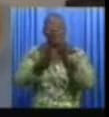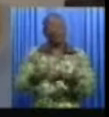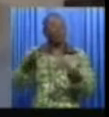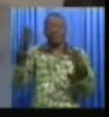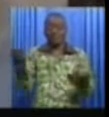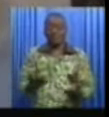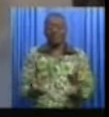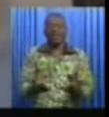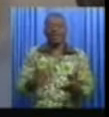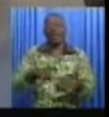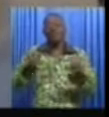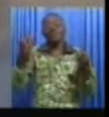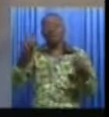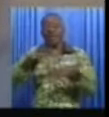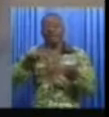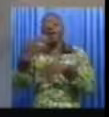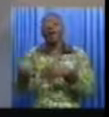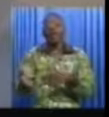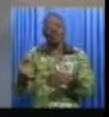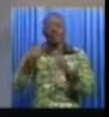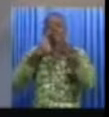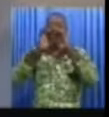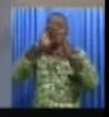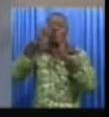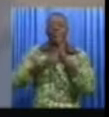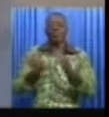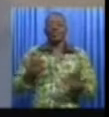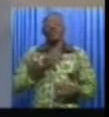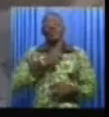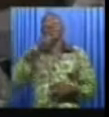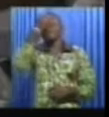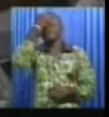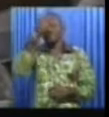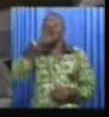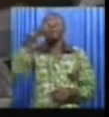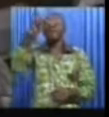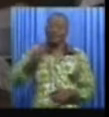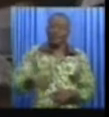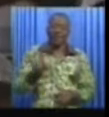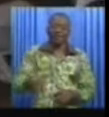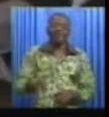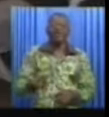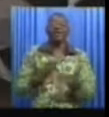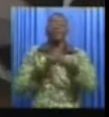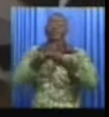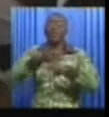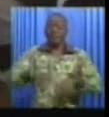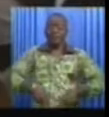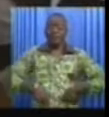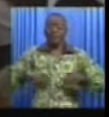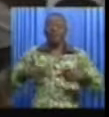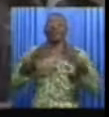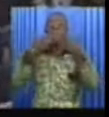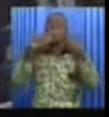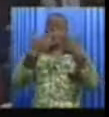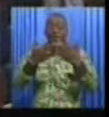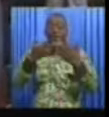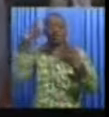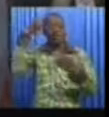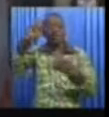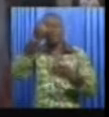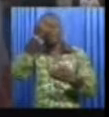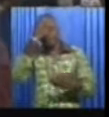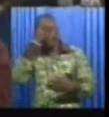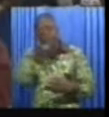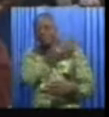institution. Mais après cette communication, nous avons compris que c'est une nécessité. Les forces vives en retour ont salué cette démarche du